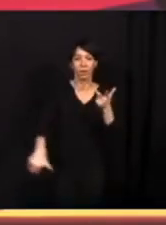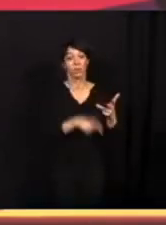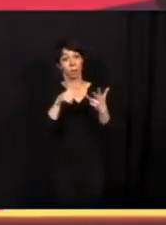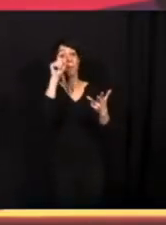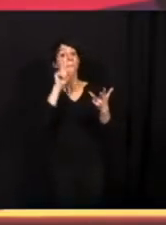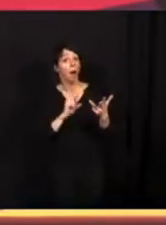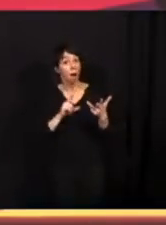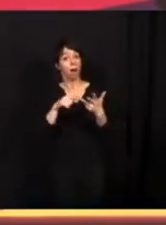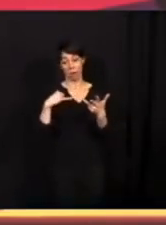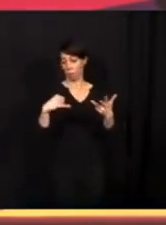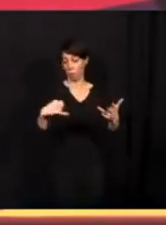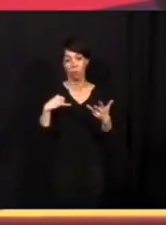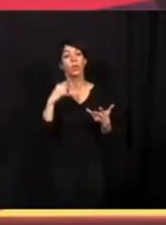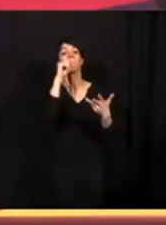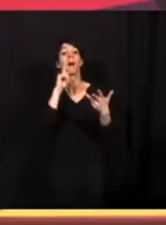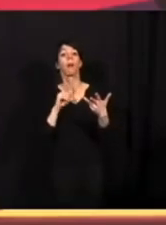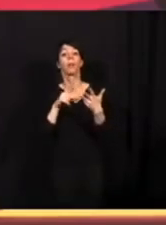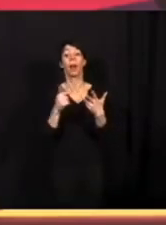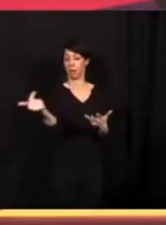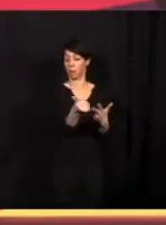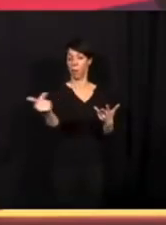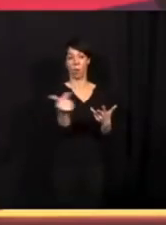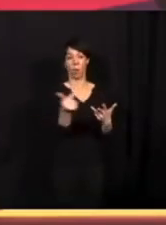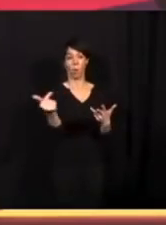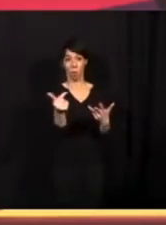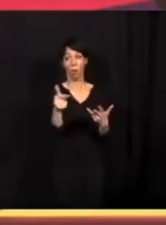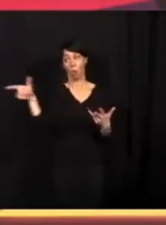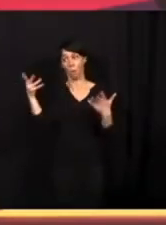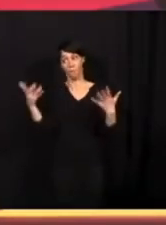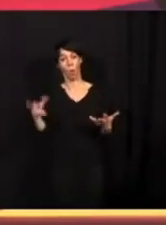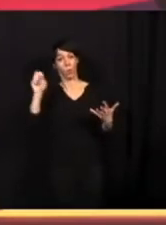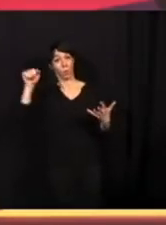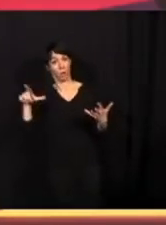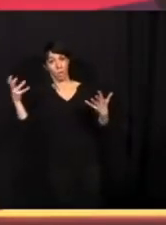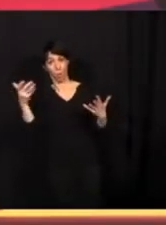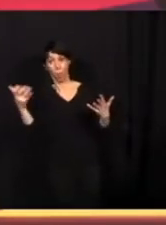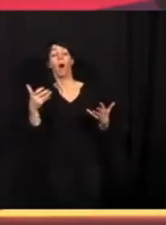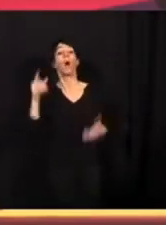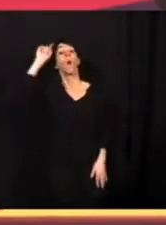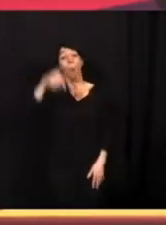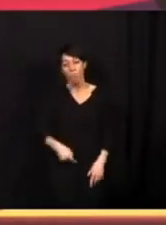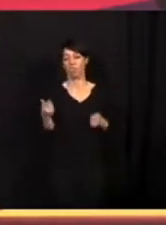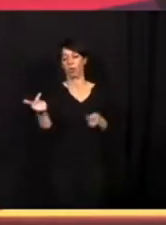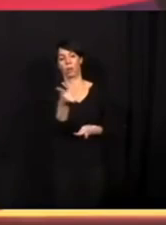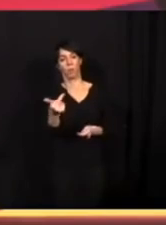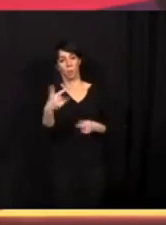congé parental, qui sera obligatoire pour les deux parents.